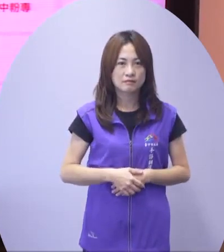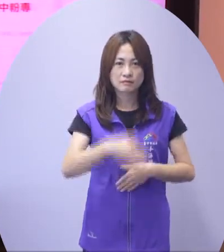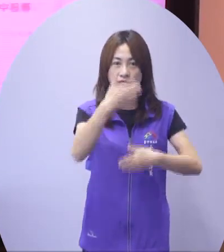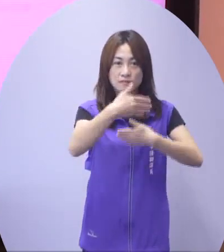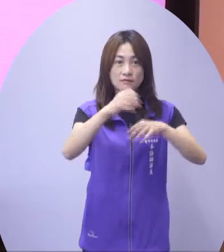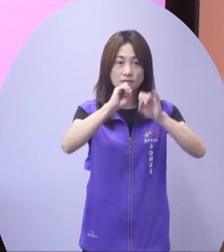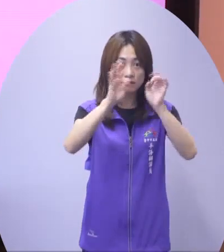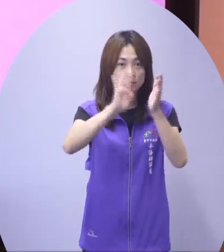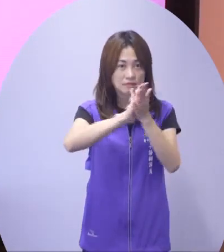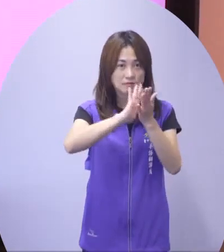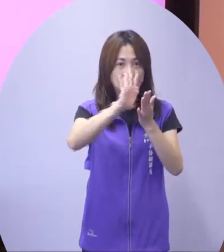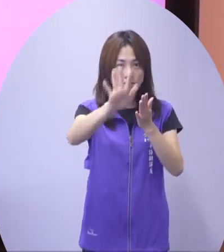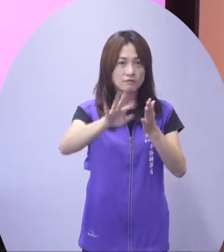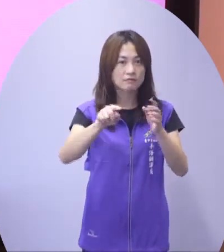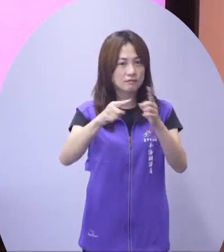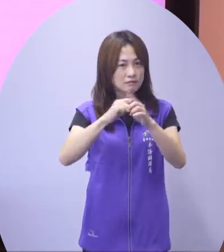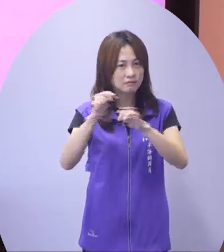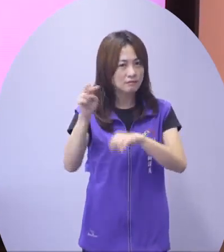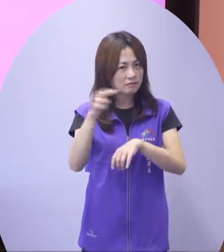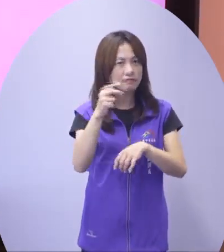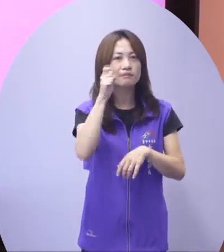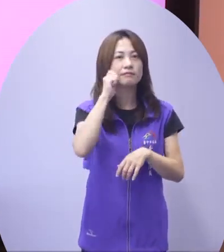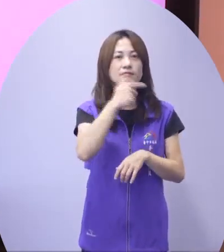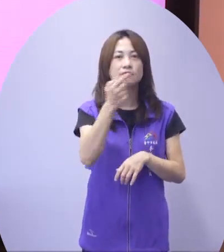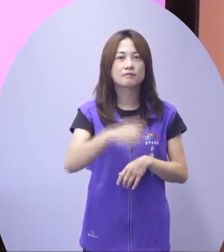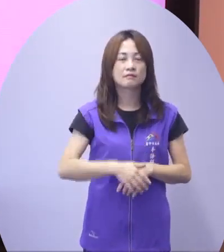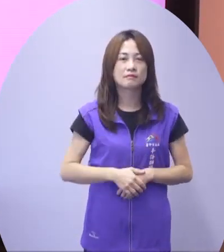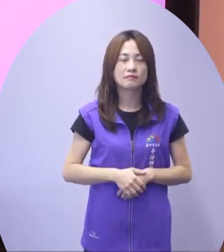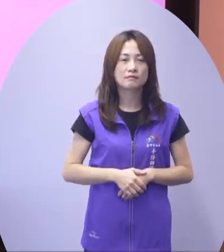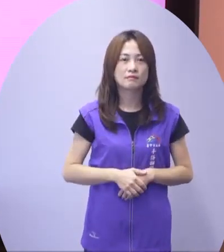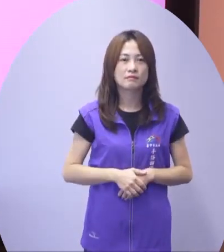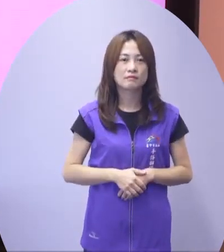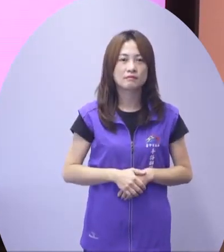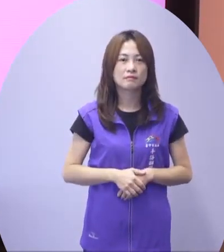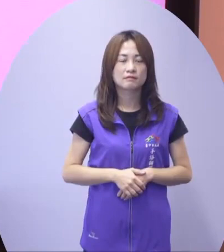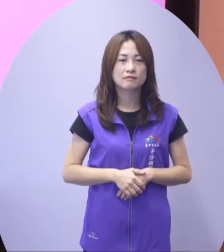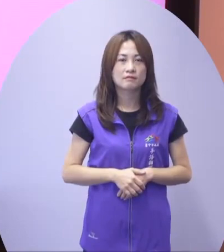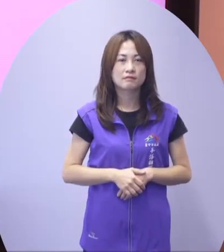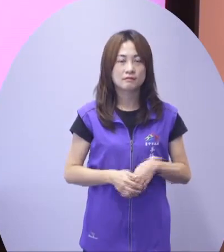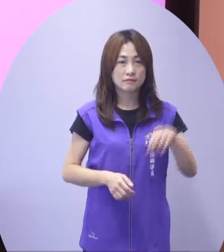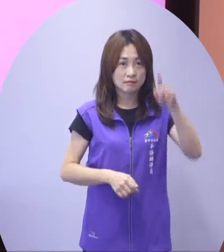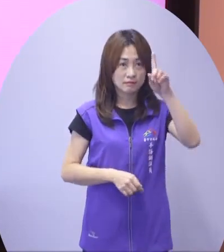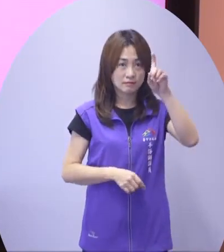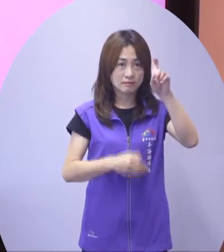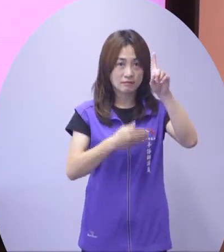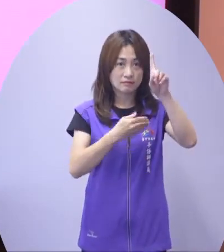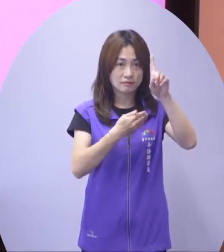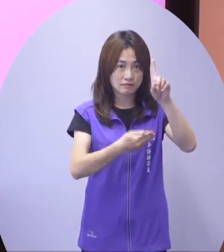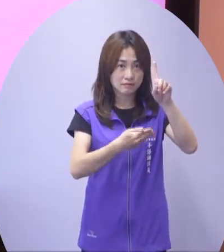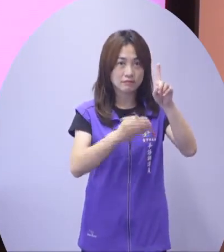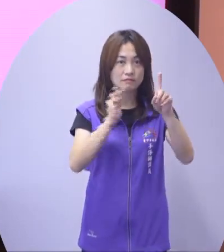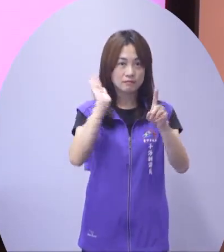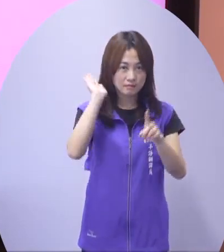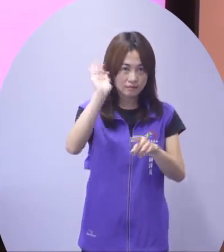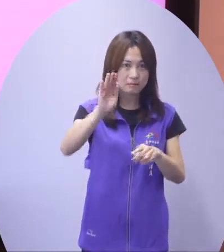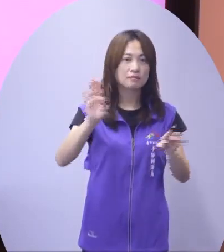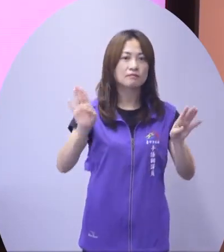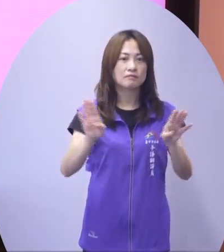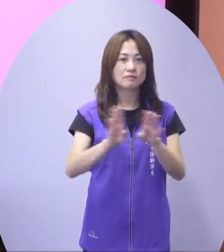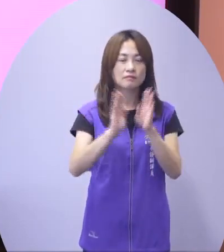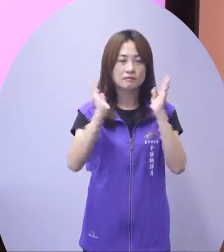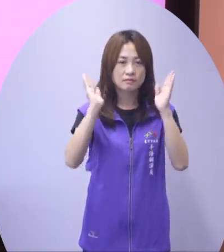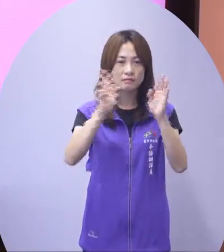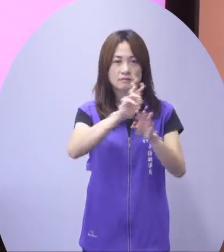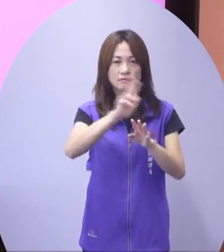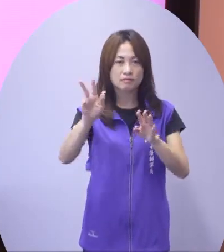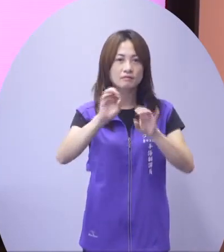的回响。好，那这个我们在行销宣传的策略，就是在11月9号之后呢，正式进入了宣传的引爆期。